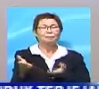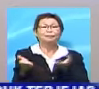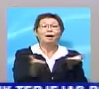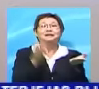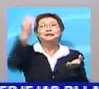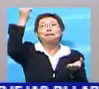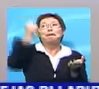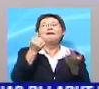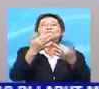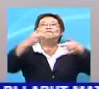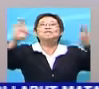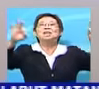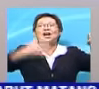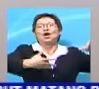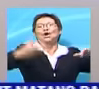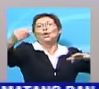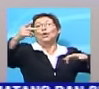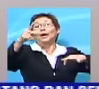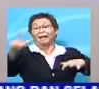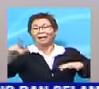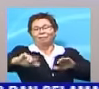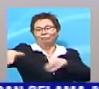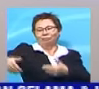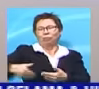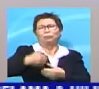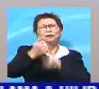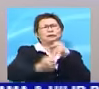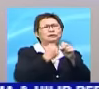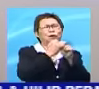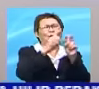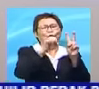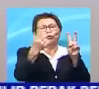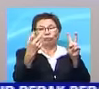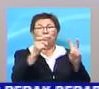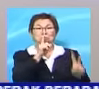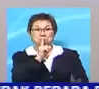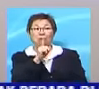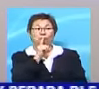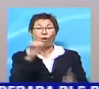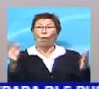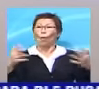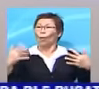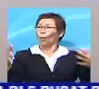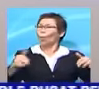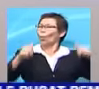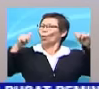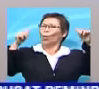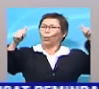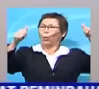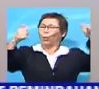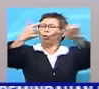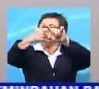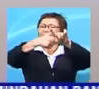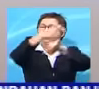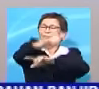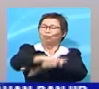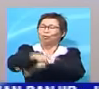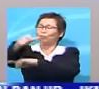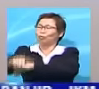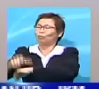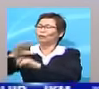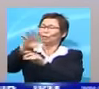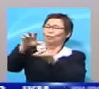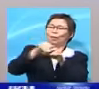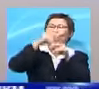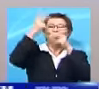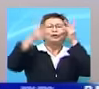Perkhidmatan bas percuma GoKL yang dikenal sejak tahun 2012 memangnya mendapat sambutan yang menggalakkan daripada orang ramai